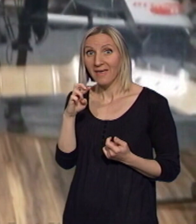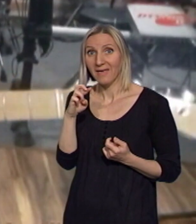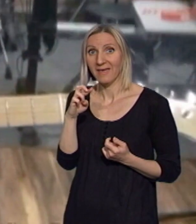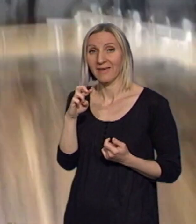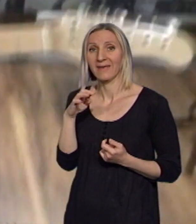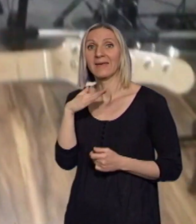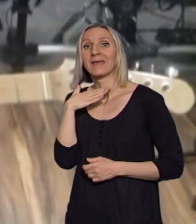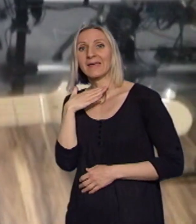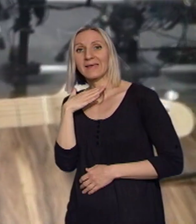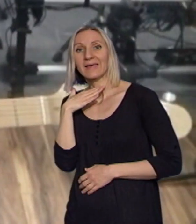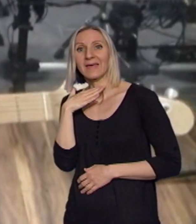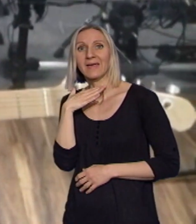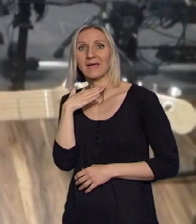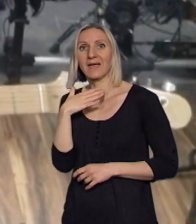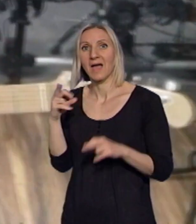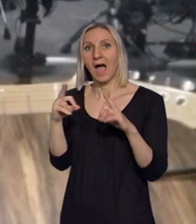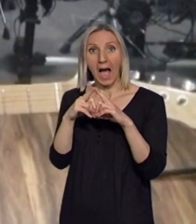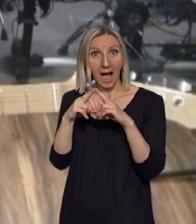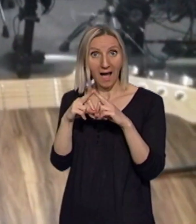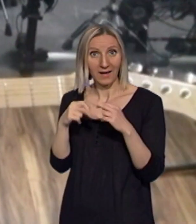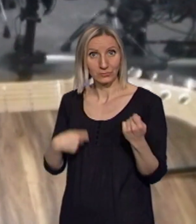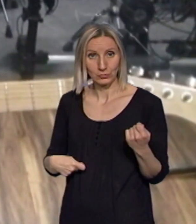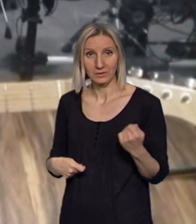G, A,